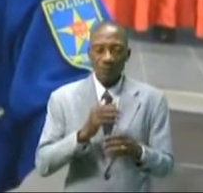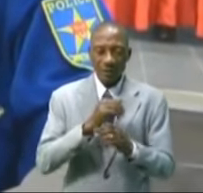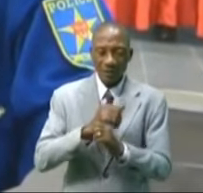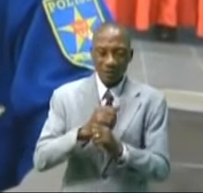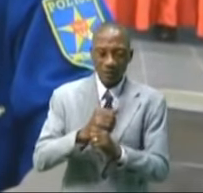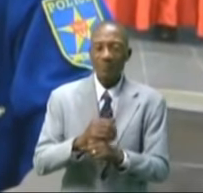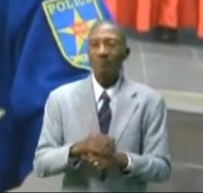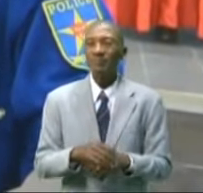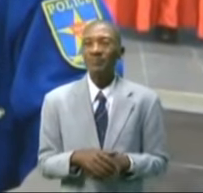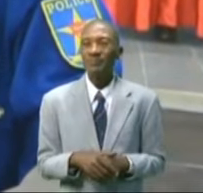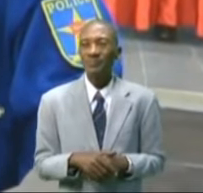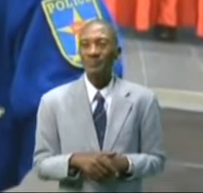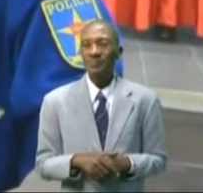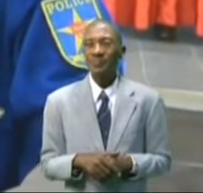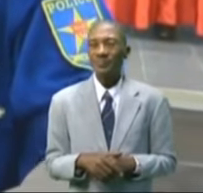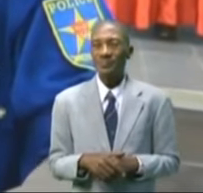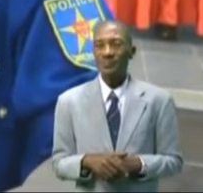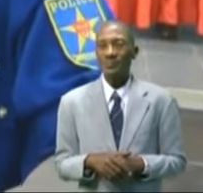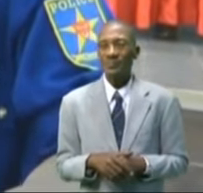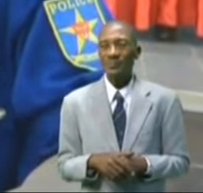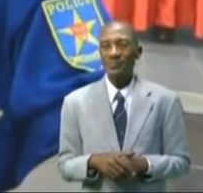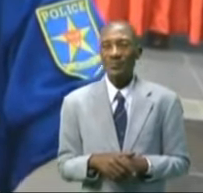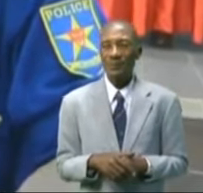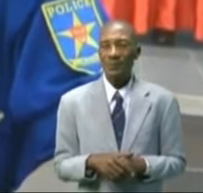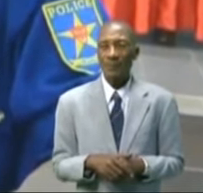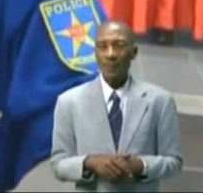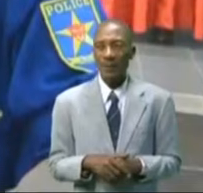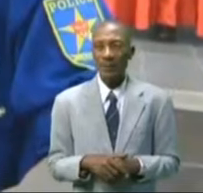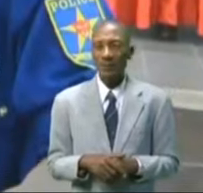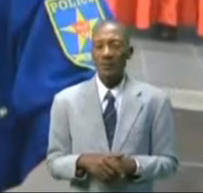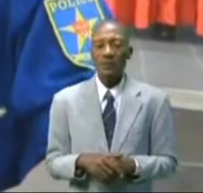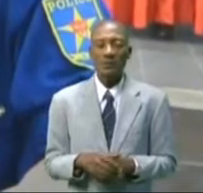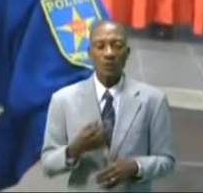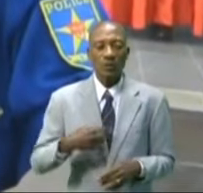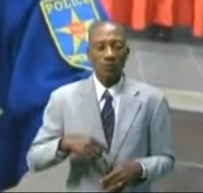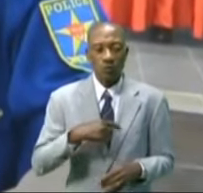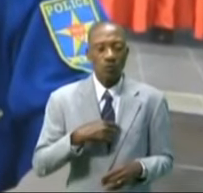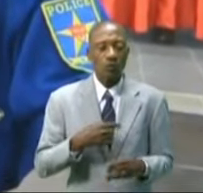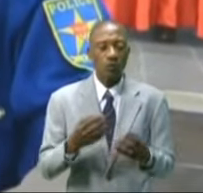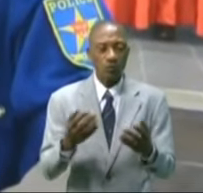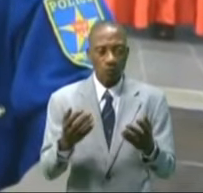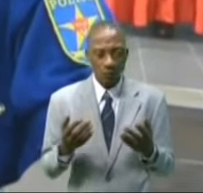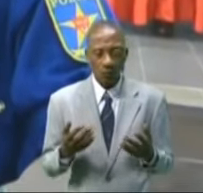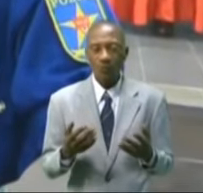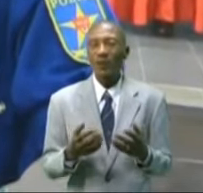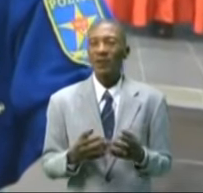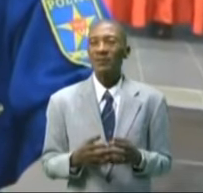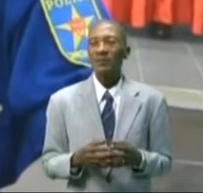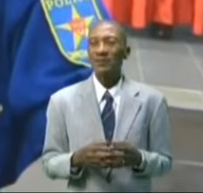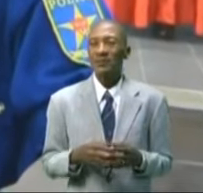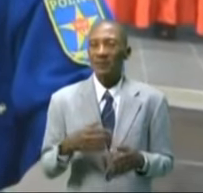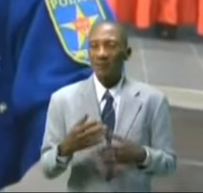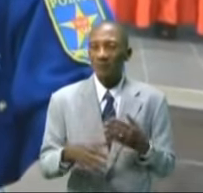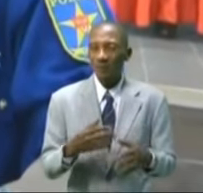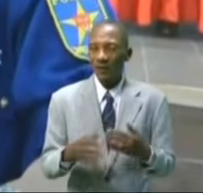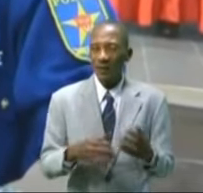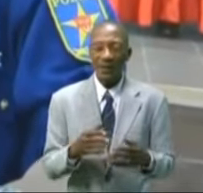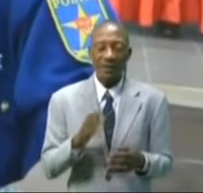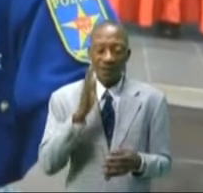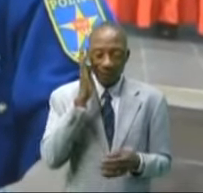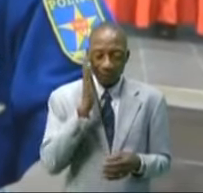établir un diagnostic sécuritaire en lien avec la recrudescence du banditisme